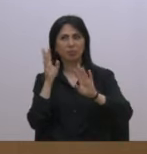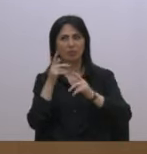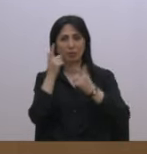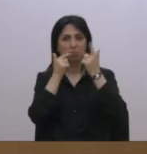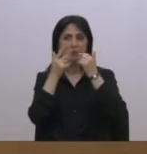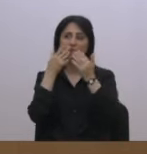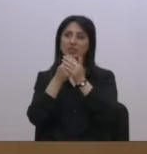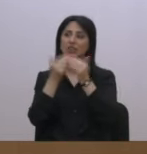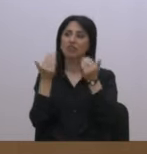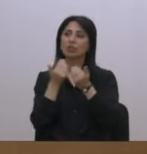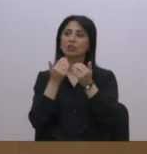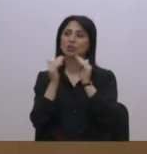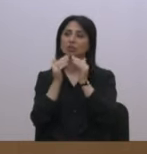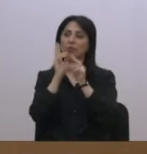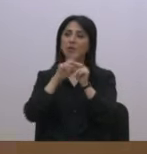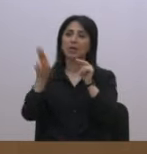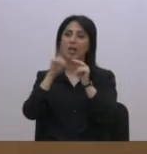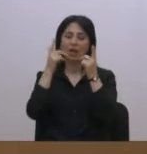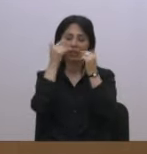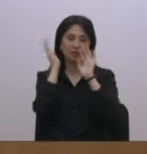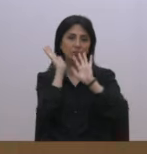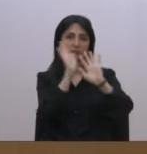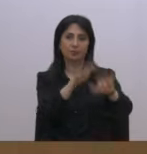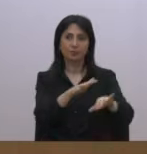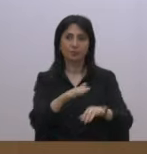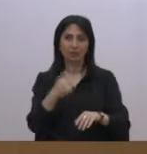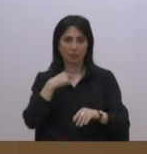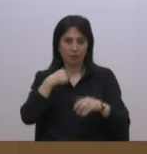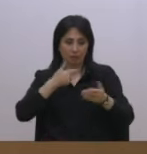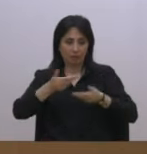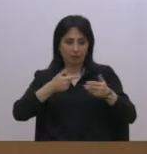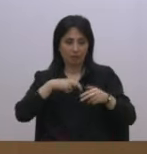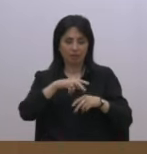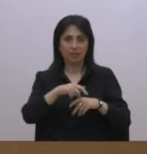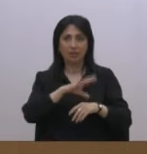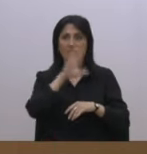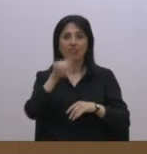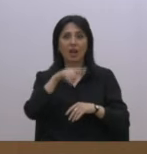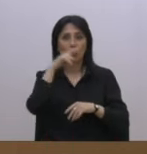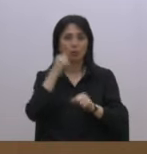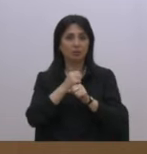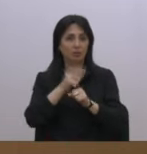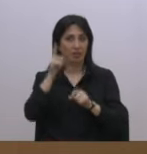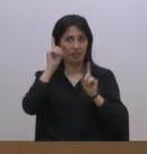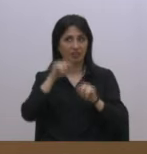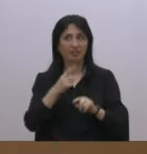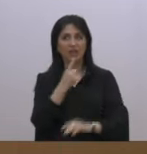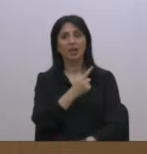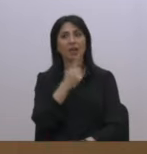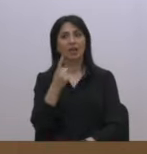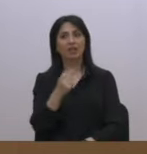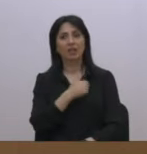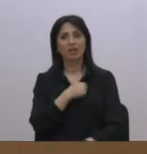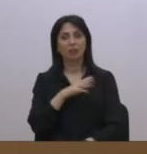მისტიროდნენ საკუთარ ცხოვრებას, დაკარგულ ცხოვრებას. და იცოდნენ, რომ ეს ყველაფერი გააკეთა რუსეთმა. ერთადერთი